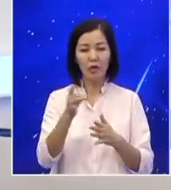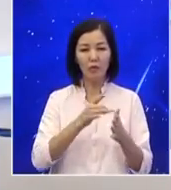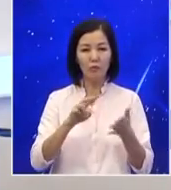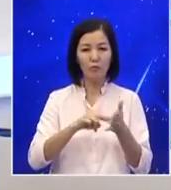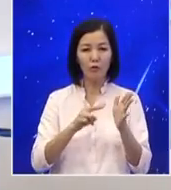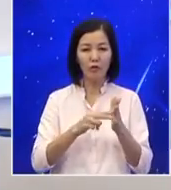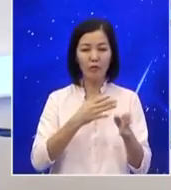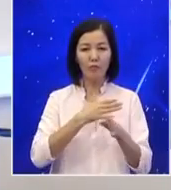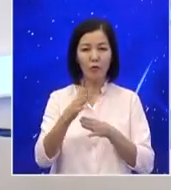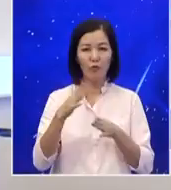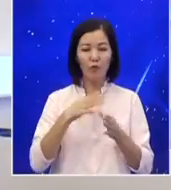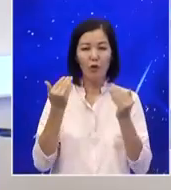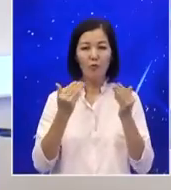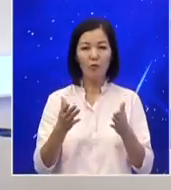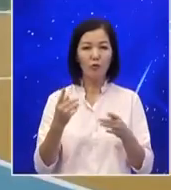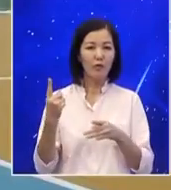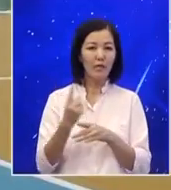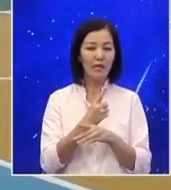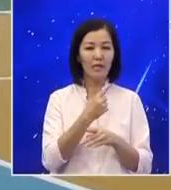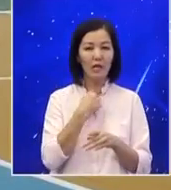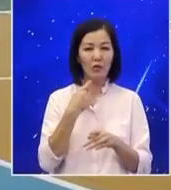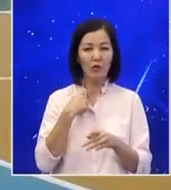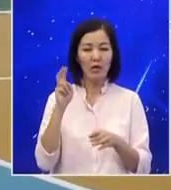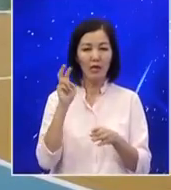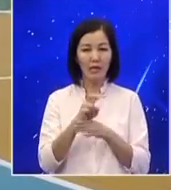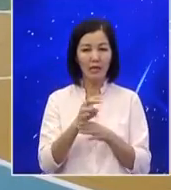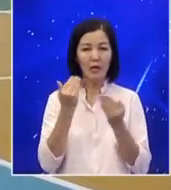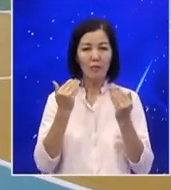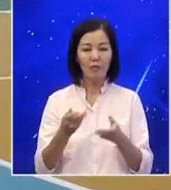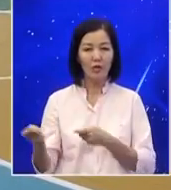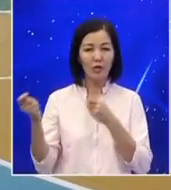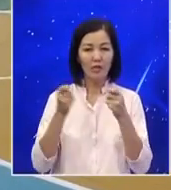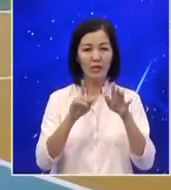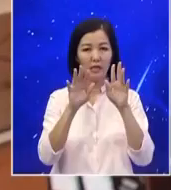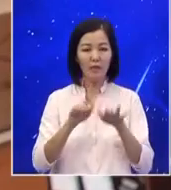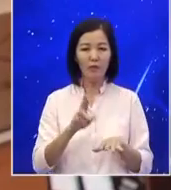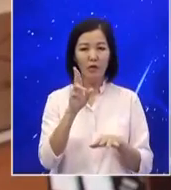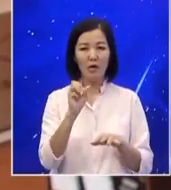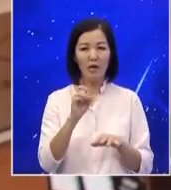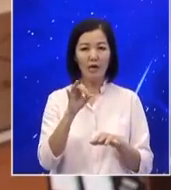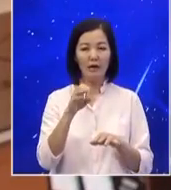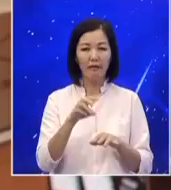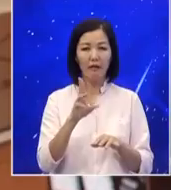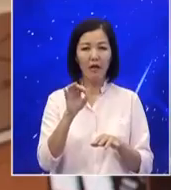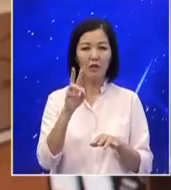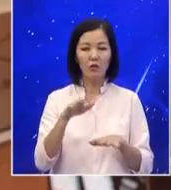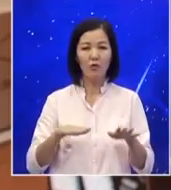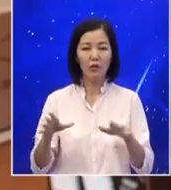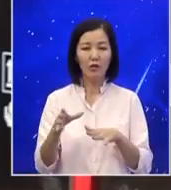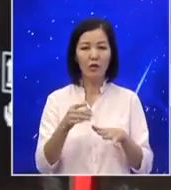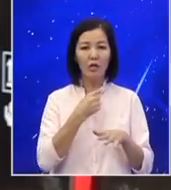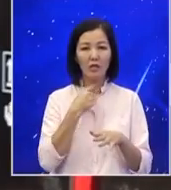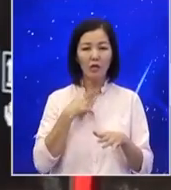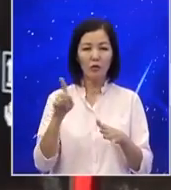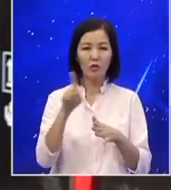бюджет есебінен бөлініп отыр. Бүгін оның алғашқы легі Талдықорғанға келді. Онда жеткізілген компьютерлер Қаратал, Ақсу аудандары мен облыс